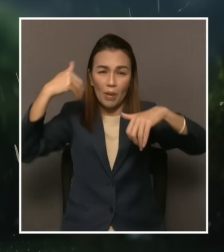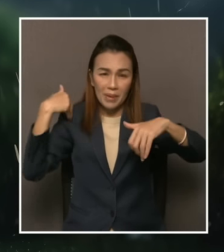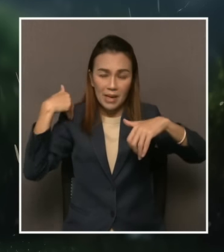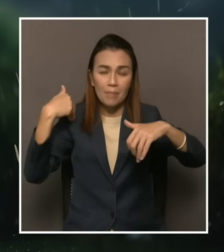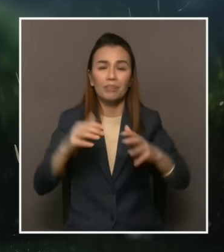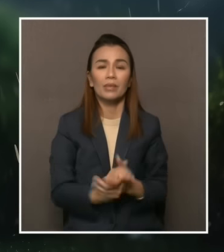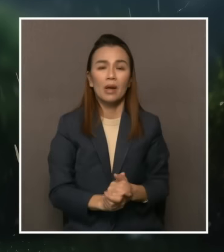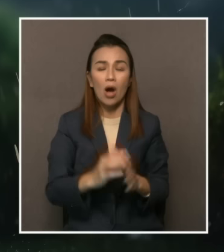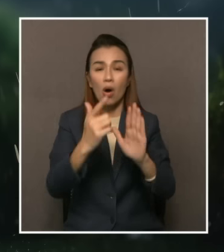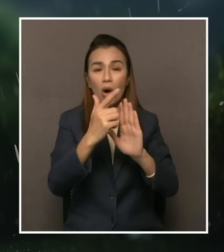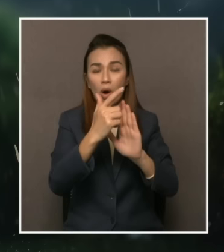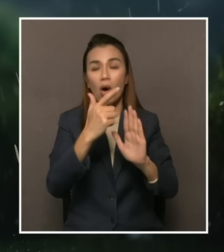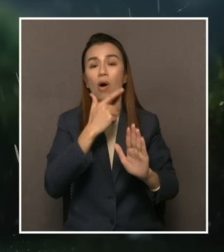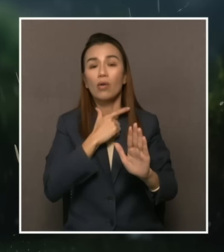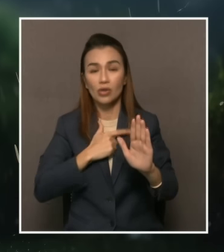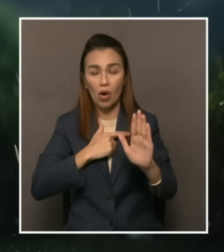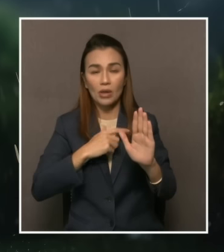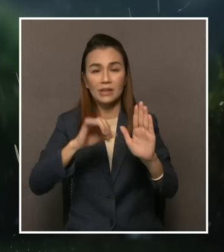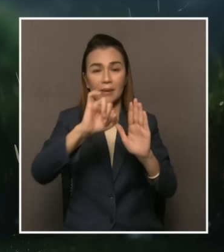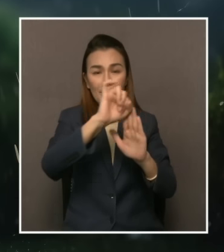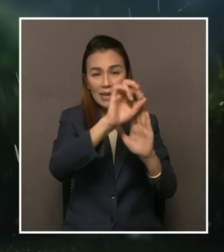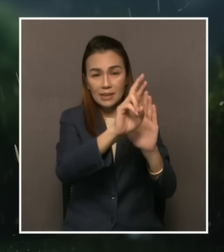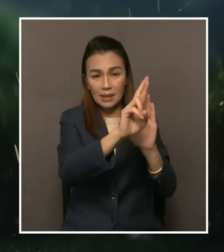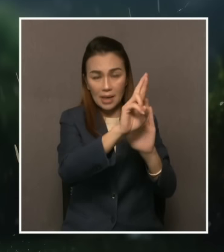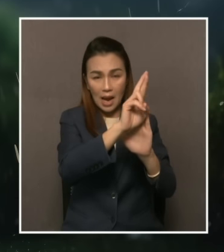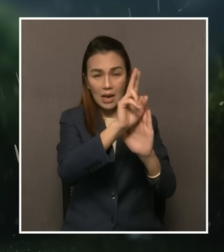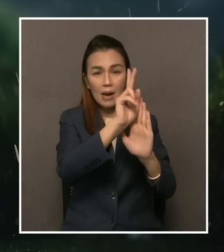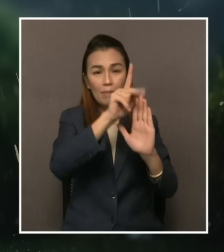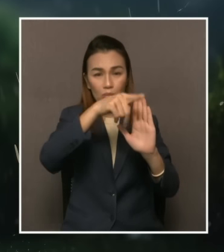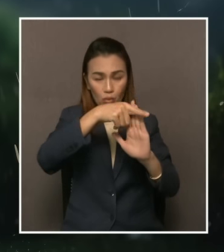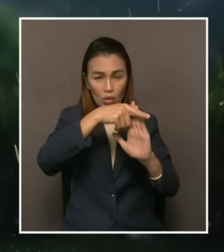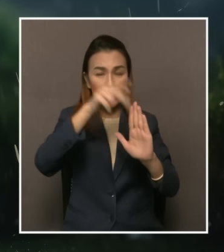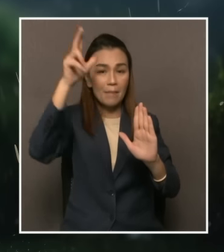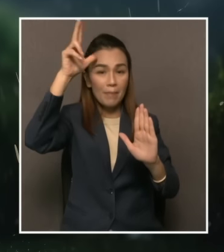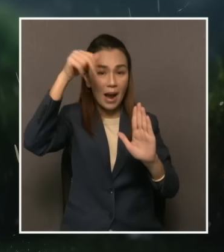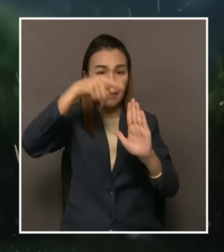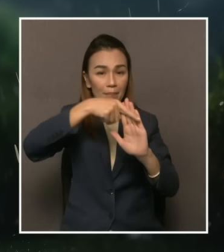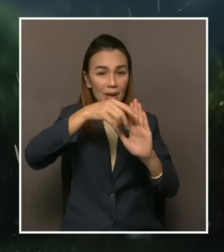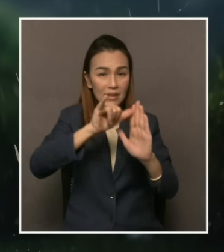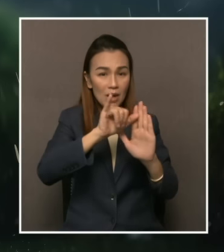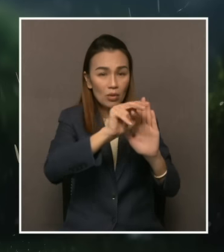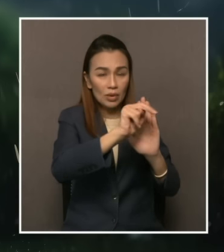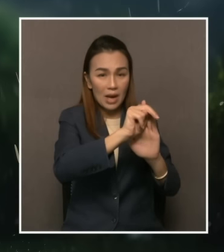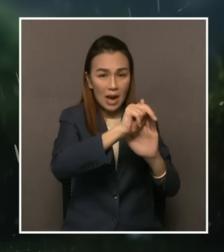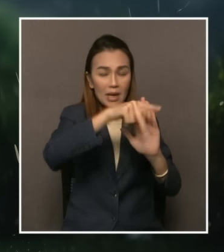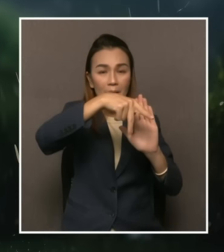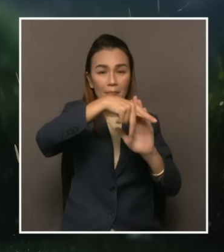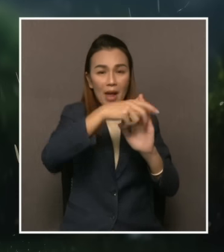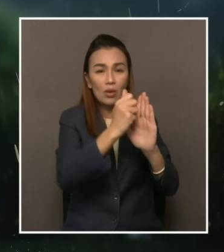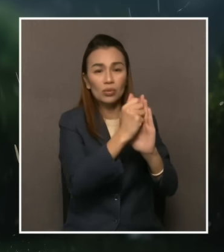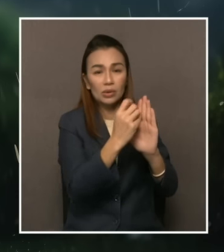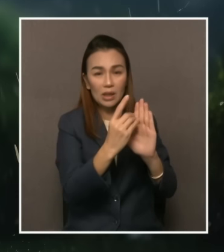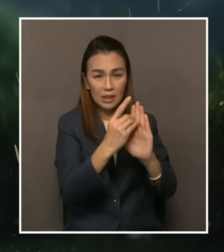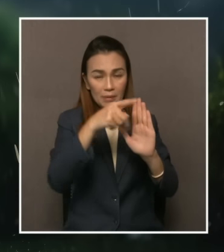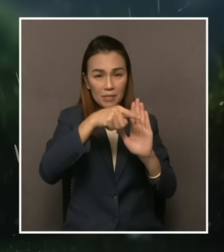ิเวณจัวัด แ่ห้องสอน เชียงใหม่ เชียงราย ลำภูรณ ลำป่าง พยาว น่าน พแ่ อุตรดิทย